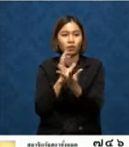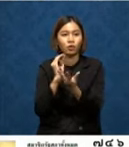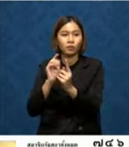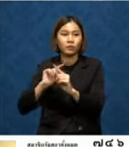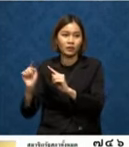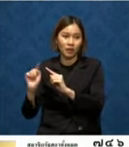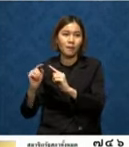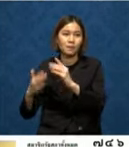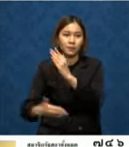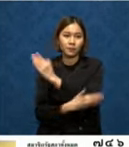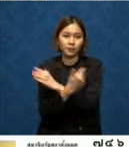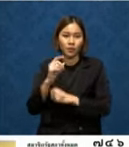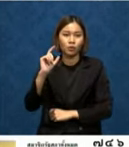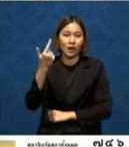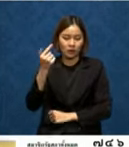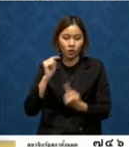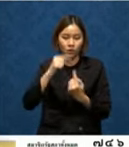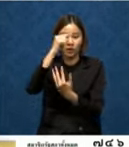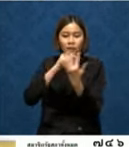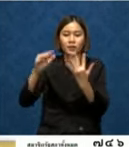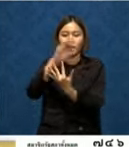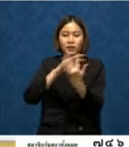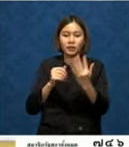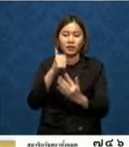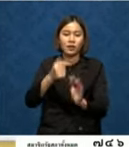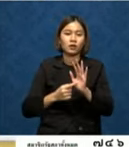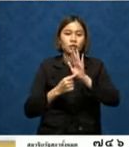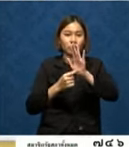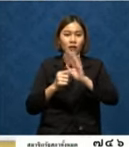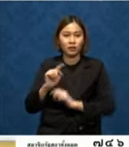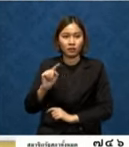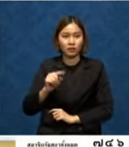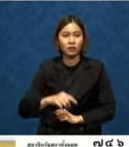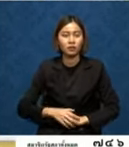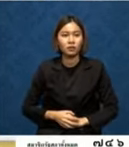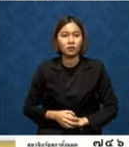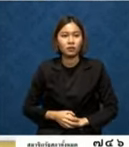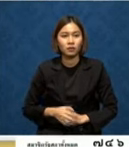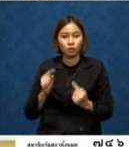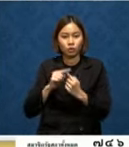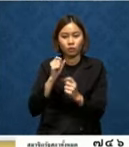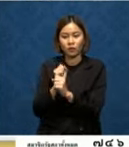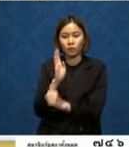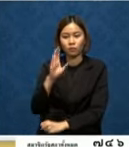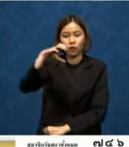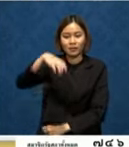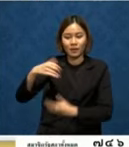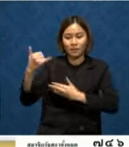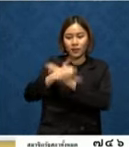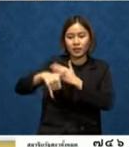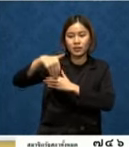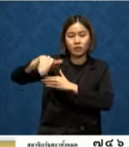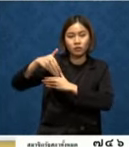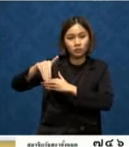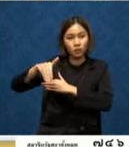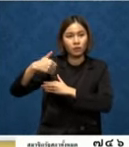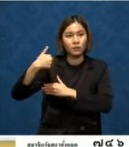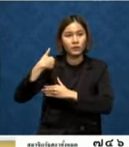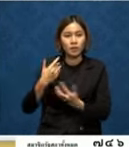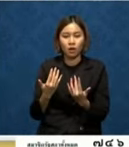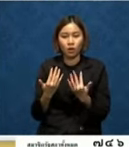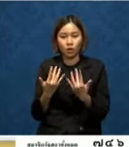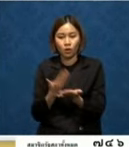เป็นโอกาสทองของประเทศไทยได้เช่นเดียวกันค่ะยกตัวอย่างเช่นท่าทีของบริษัทข้ามชาติหลายๆบริษัทต่างก็